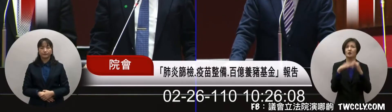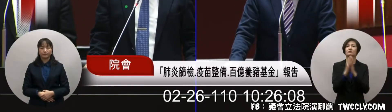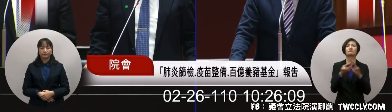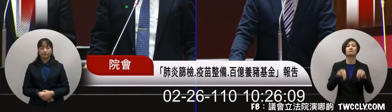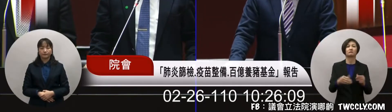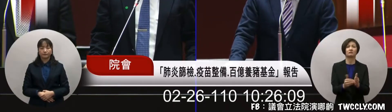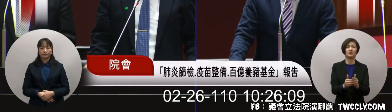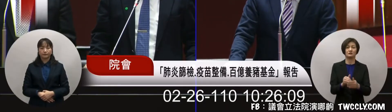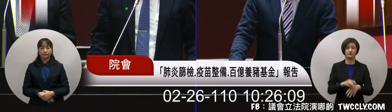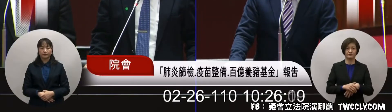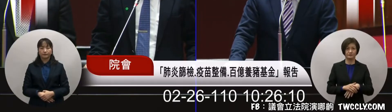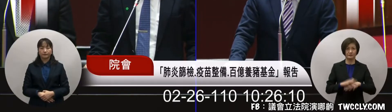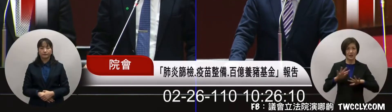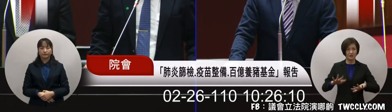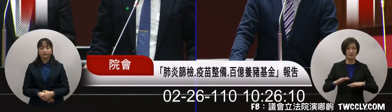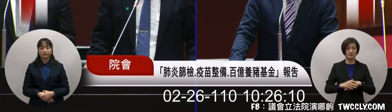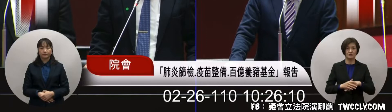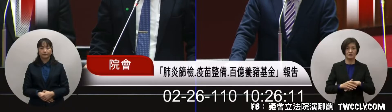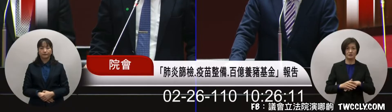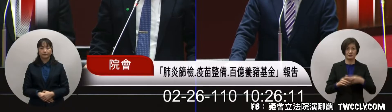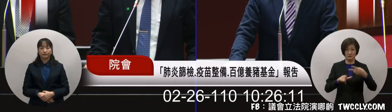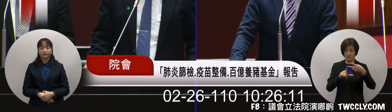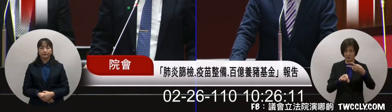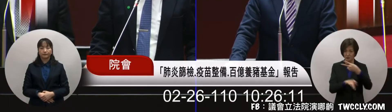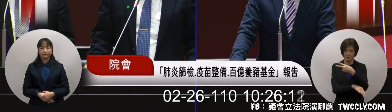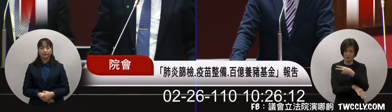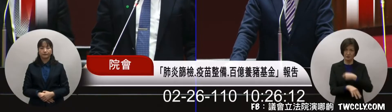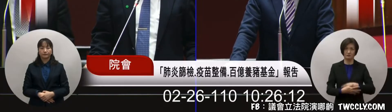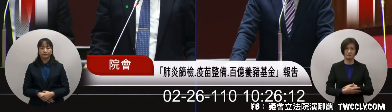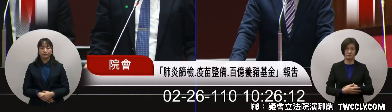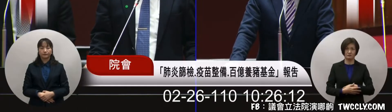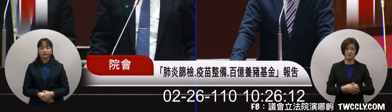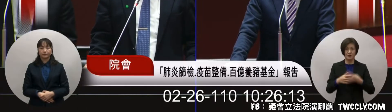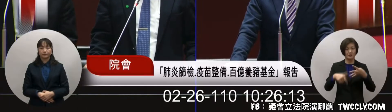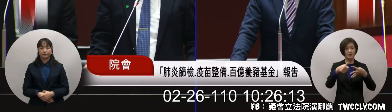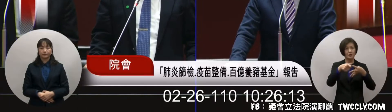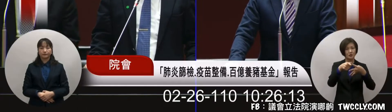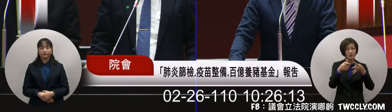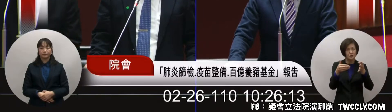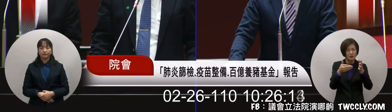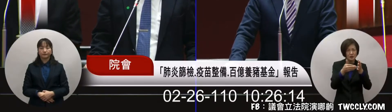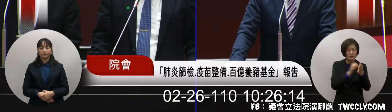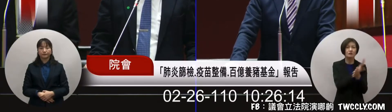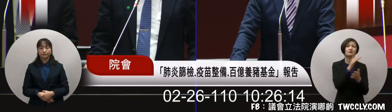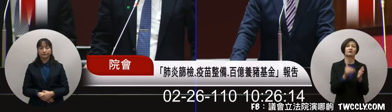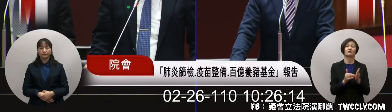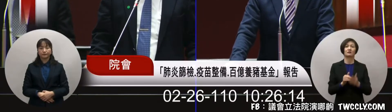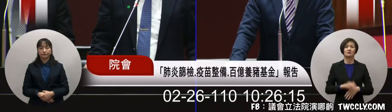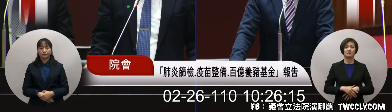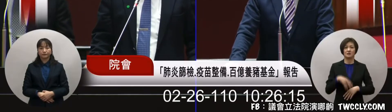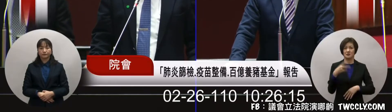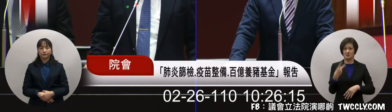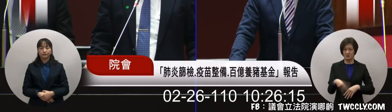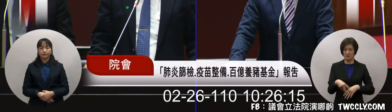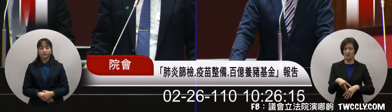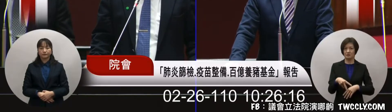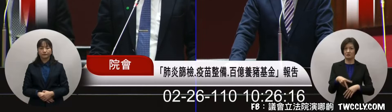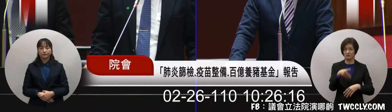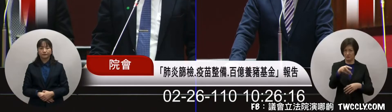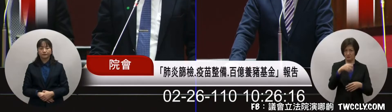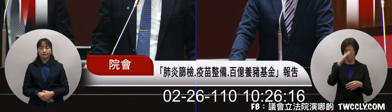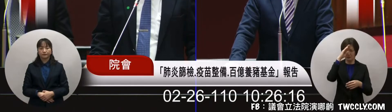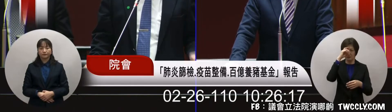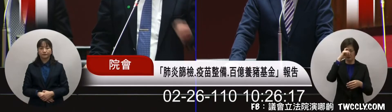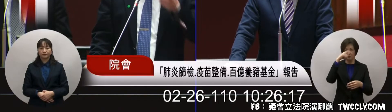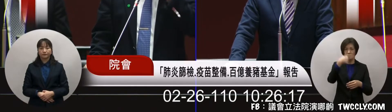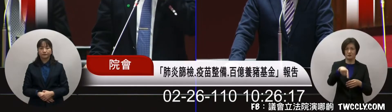的，那今天已经算是二月底了，然后呢基于第一季的结束也只剩一个月的时间，所以我们要再次请您做一个宣示，有没有信